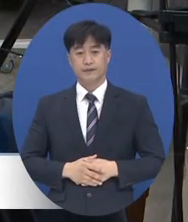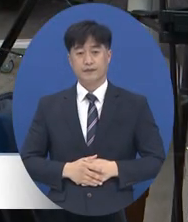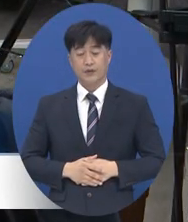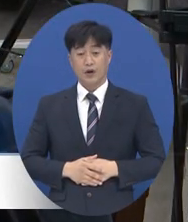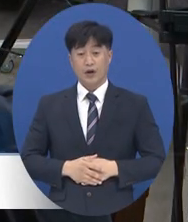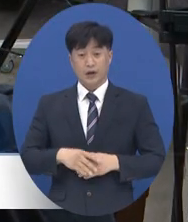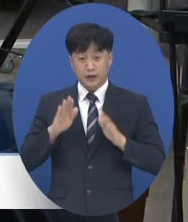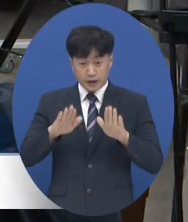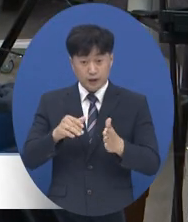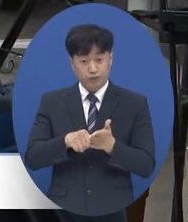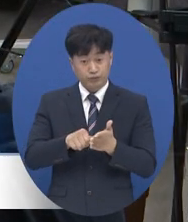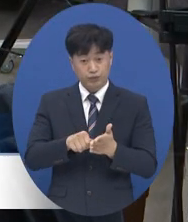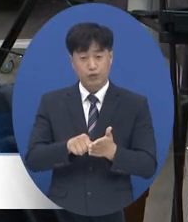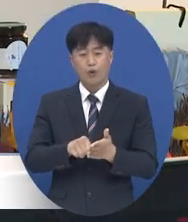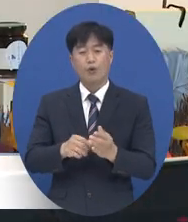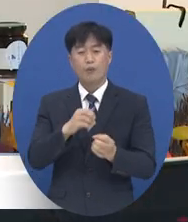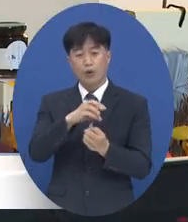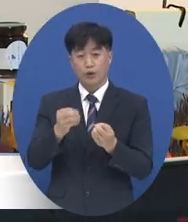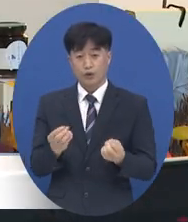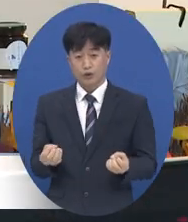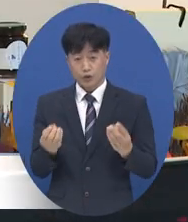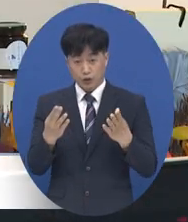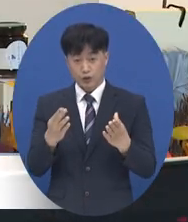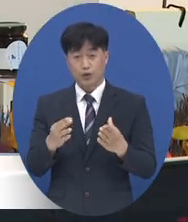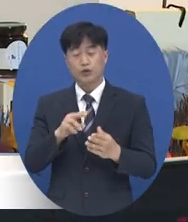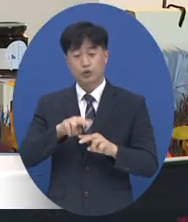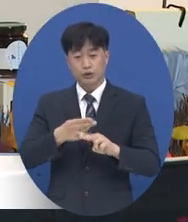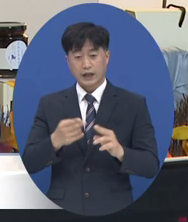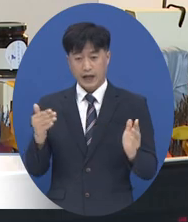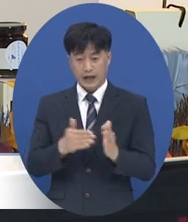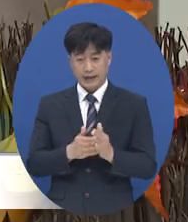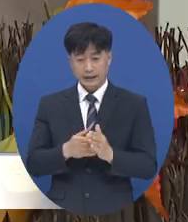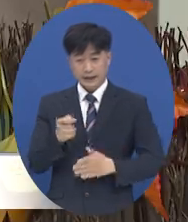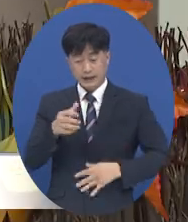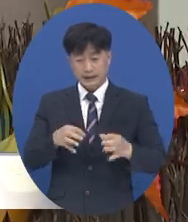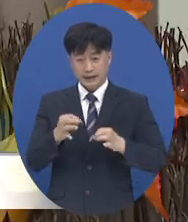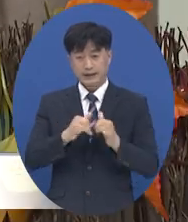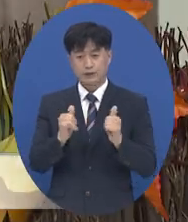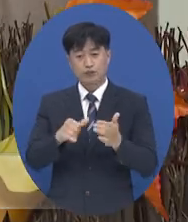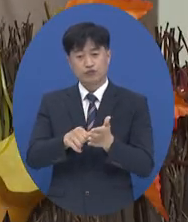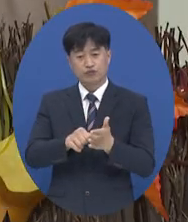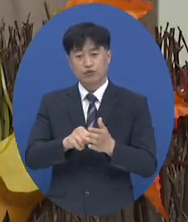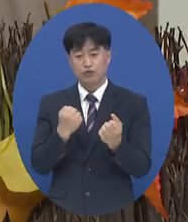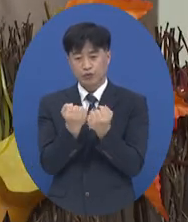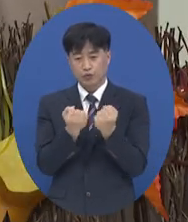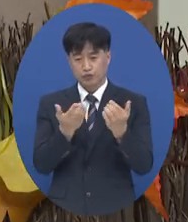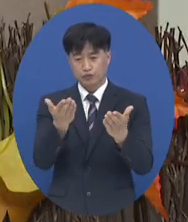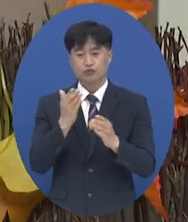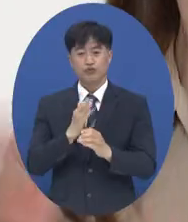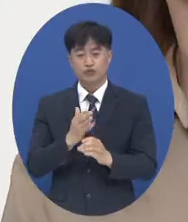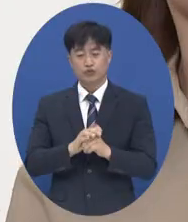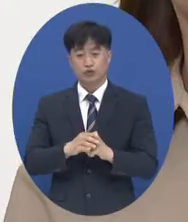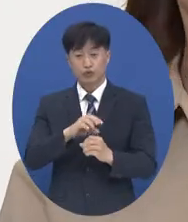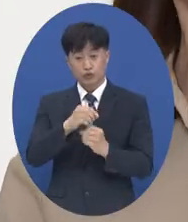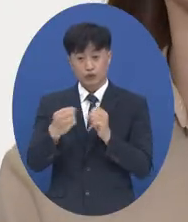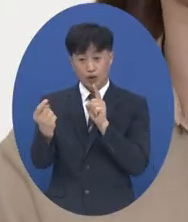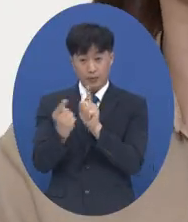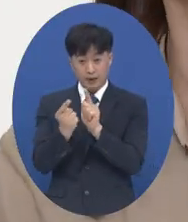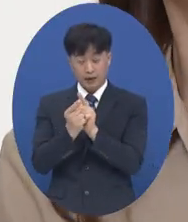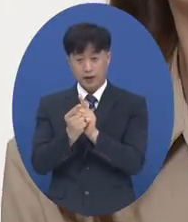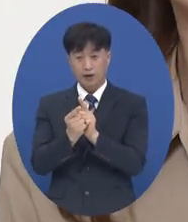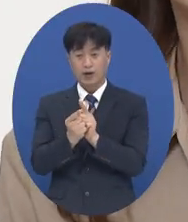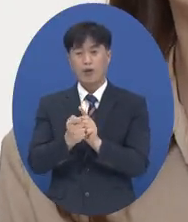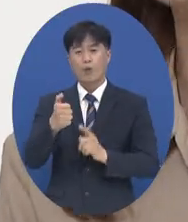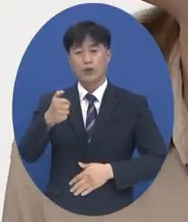재수 용품 부터 명절 선물까지 경기 지역 소상공인 제품들에 대한 설명이 한창입니다 추석을 맞아 최대 57%